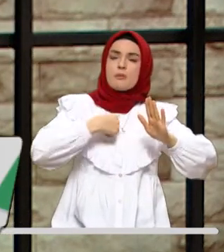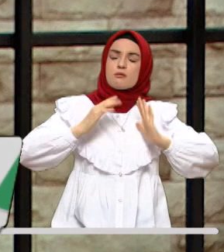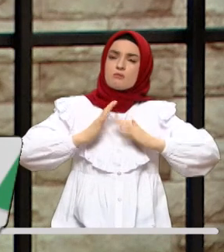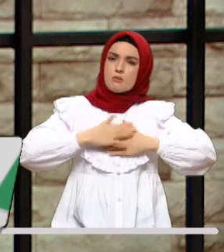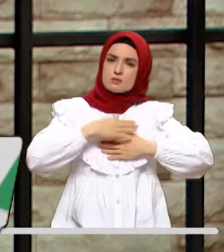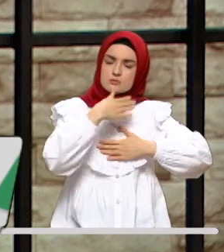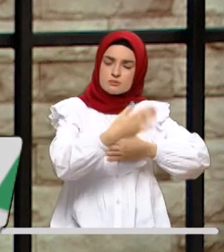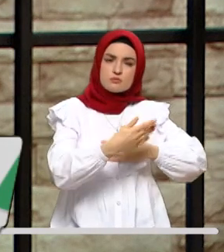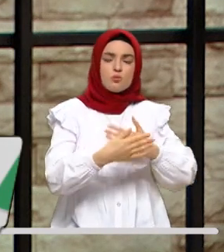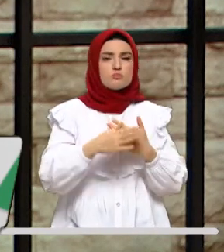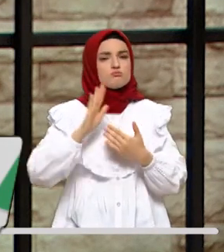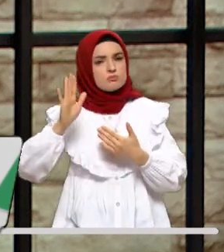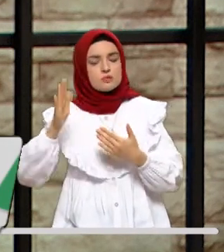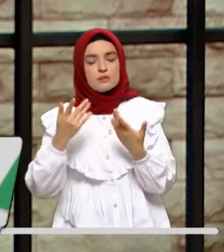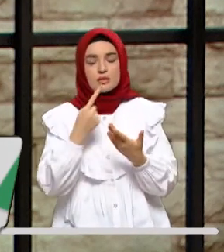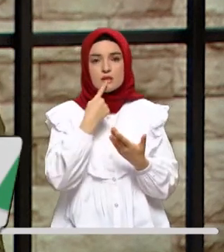kılayım geri dönüp gidelim diyor.